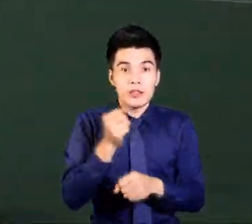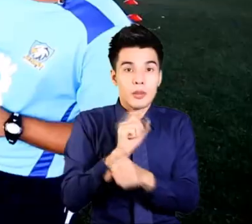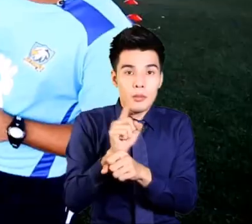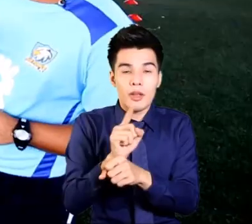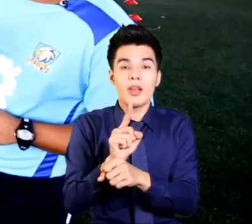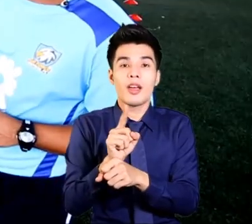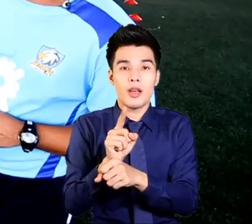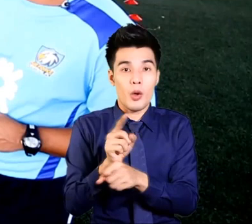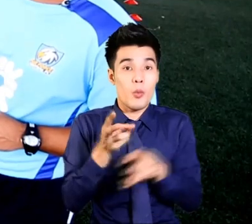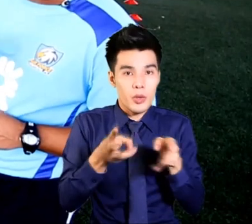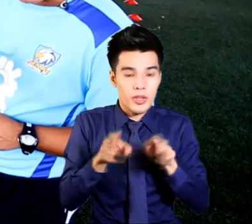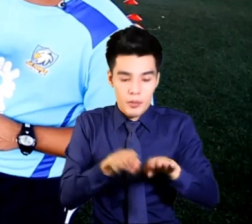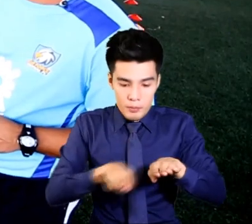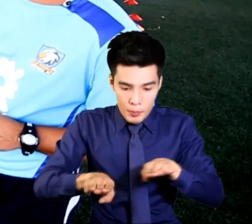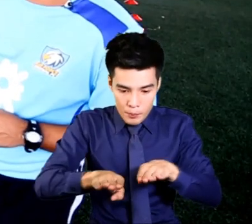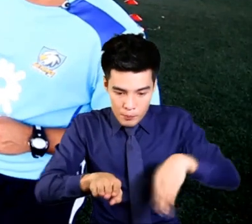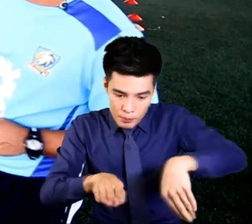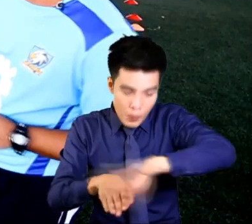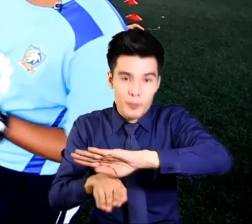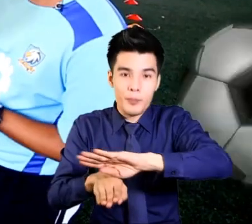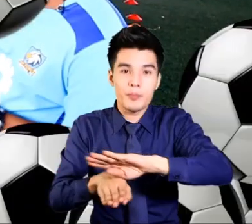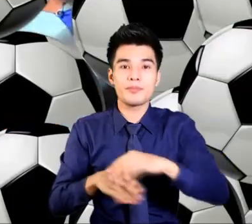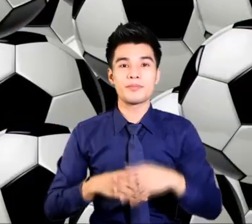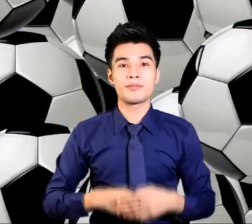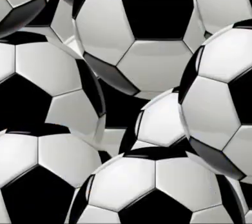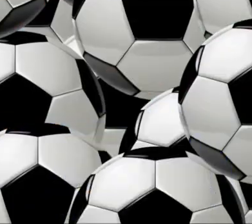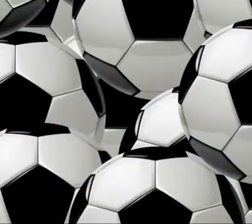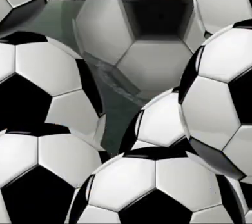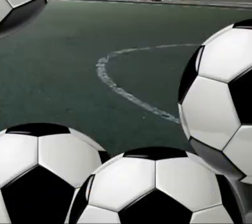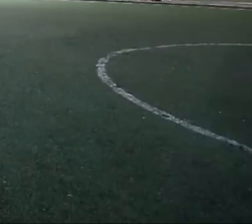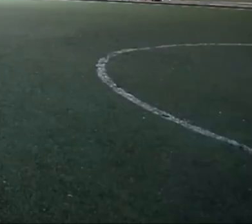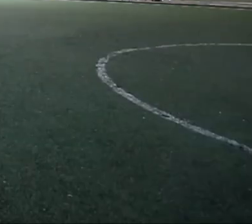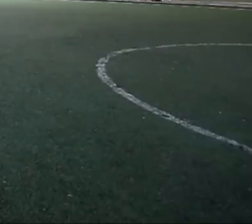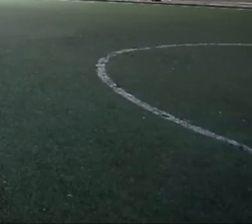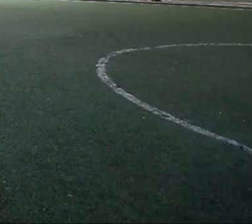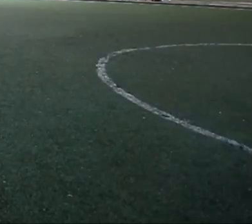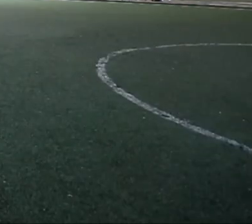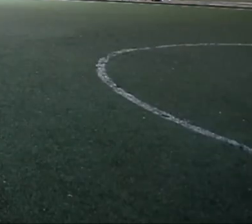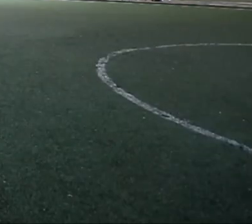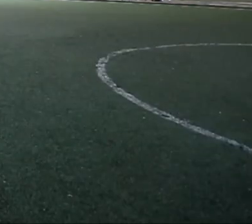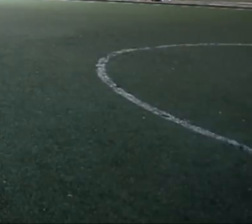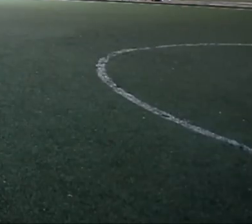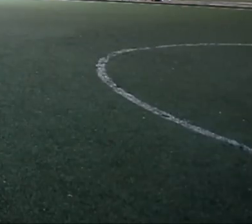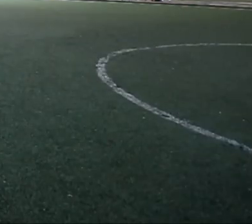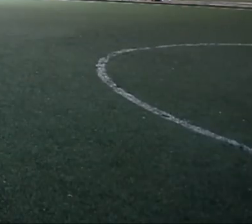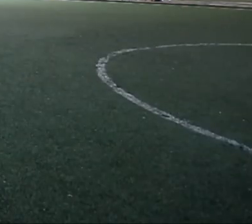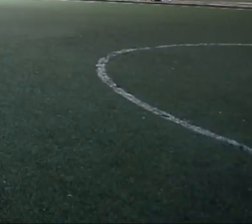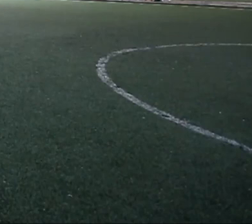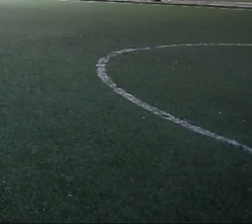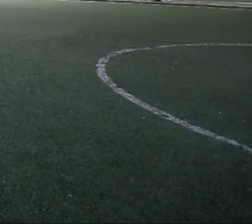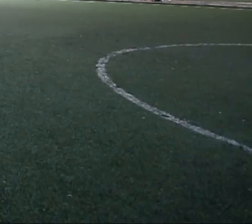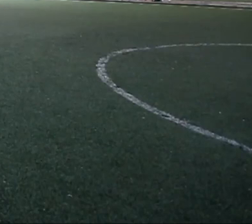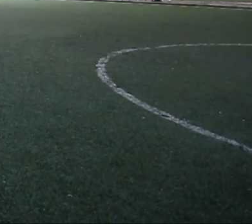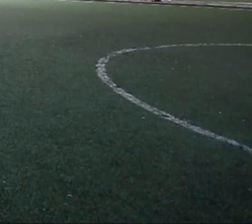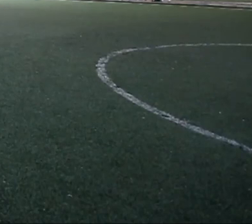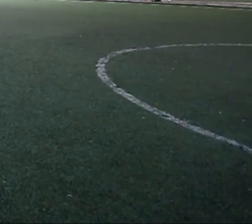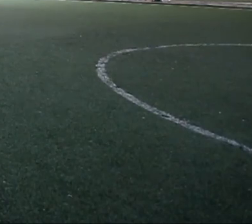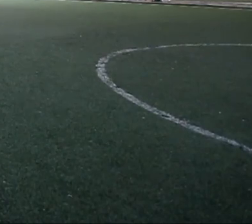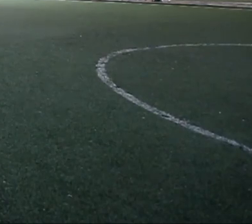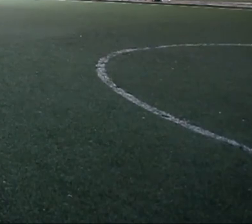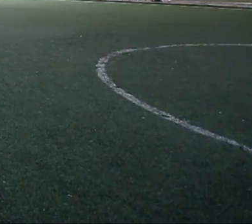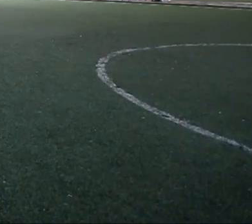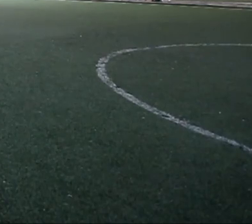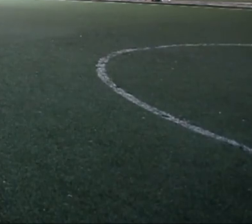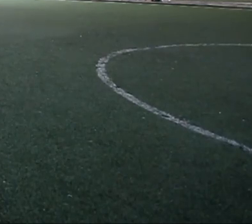ได้ด้วยการใช้ครอสโอเวอร์หนีการประกบครับเป็นยังไงกันบ้างครับหลังจากที่ชมคลิปกันไปแล้วหมั่นซ้อมนะ